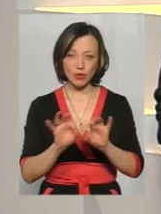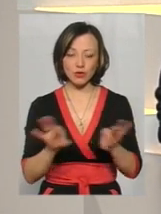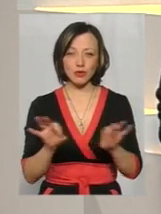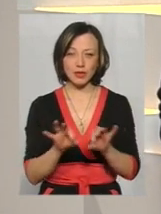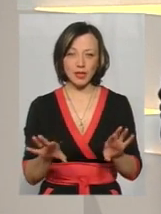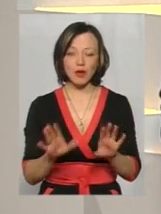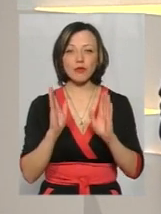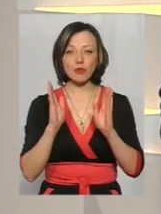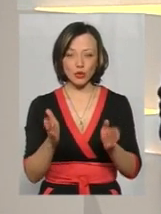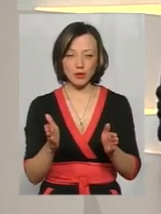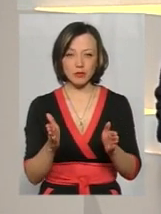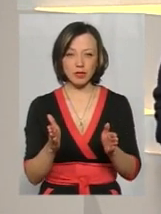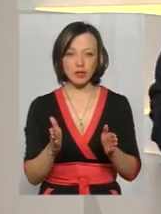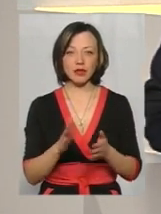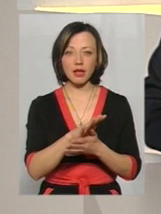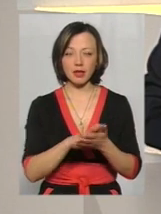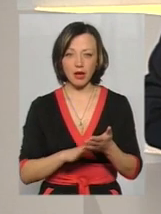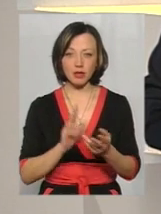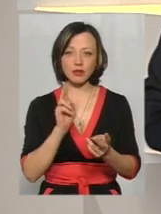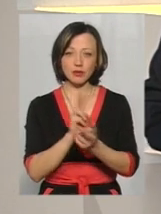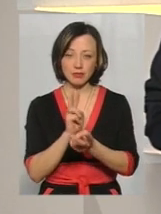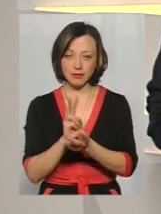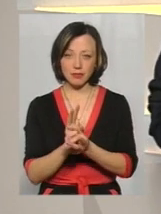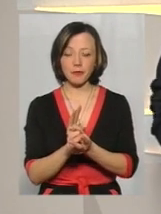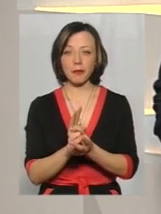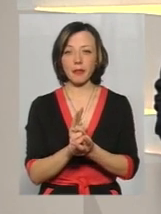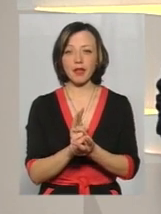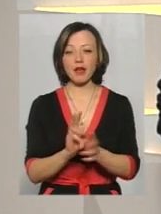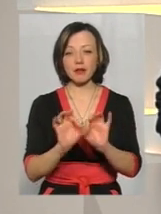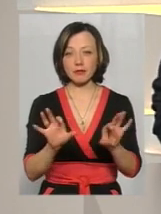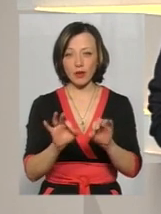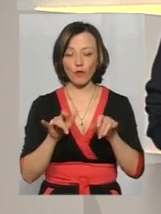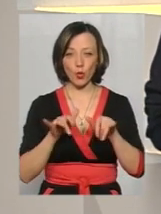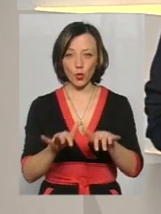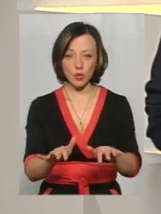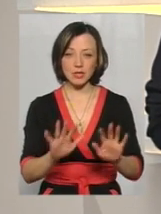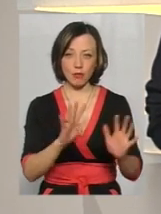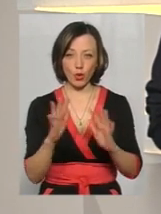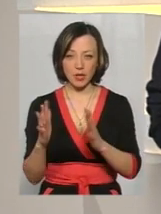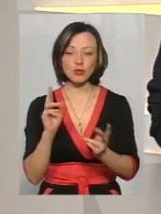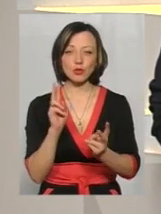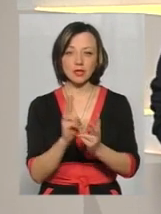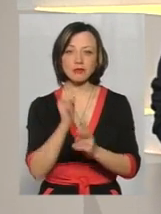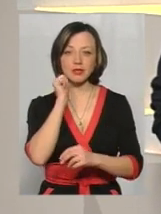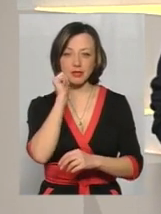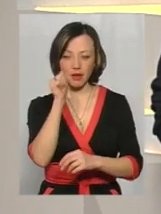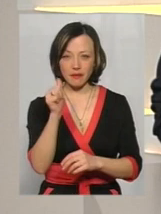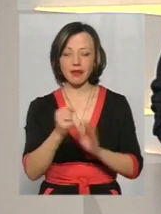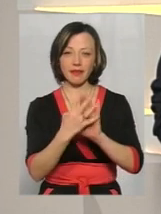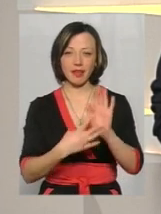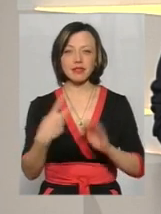інформування. Ми будемо і надалі тримати у вас у курсі подій. Зустрінемося завтра о